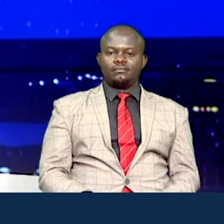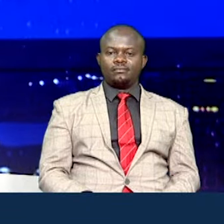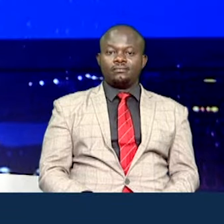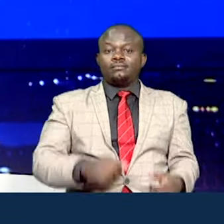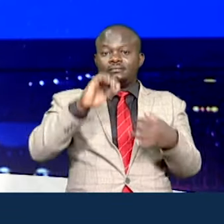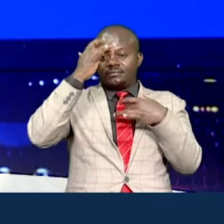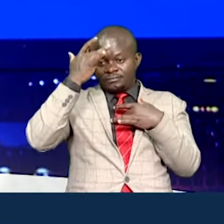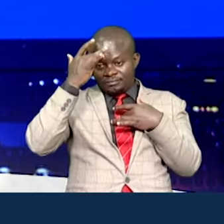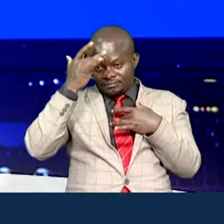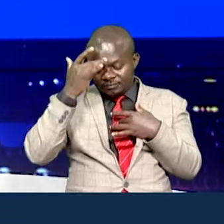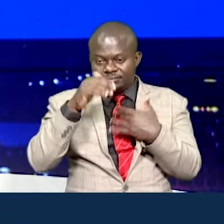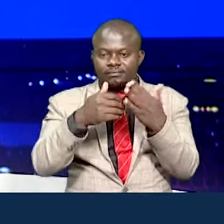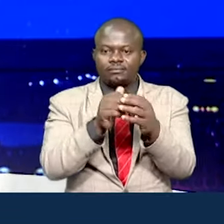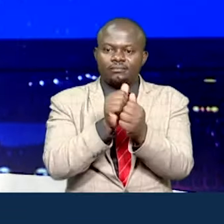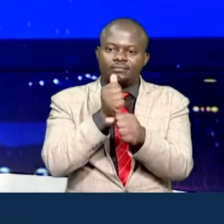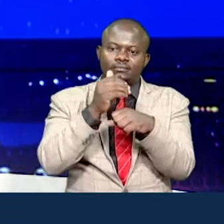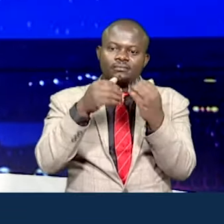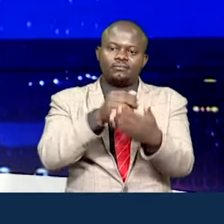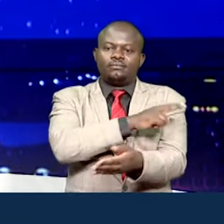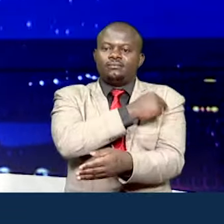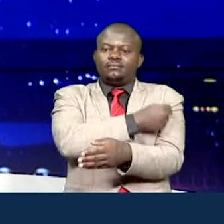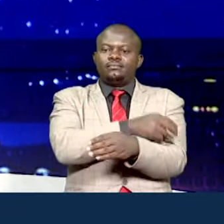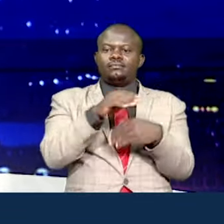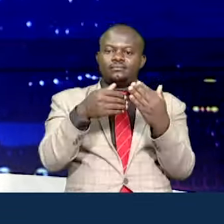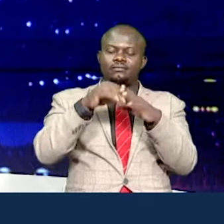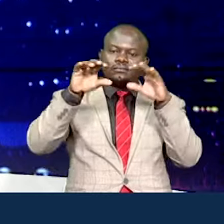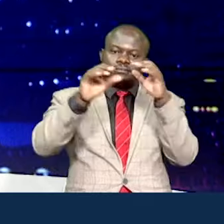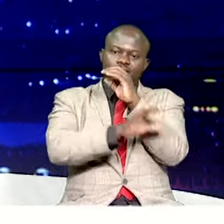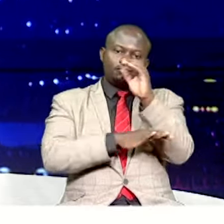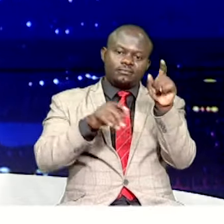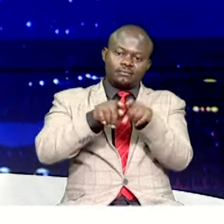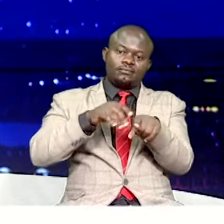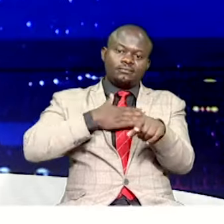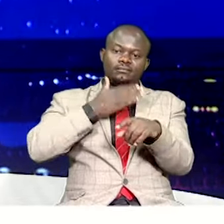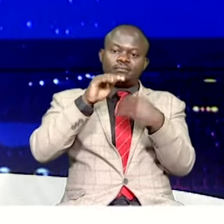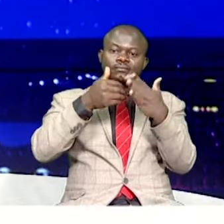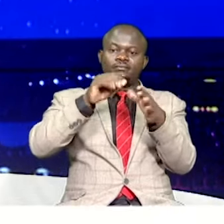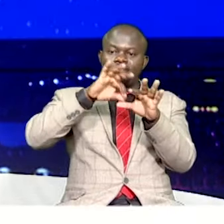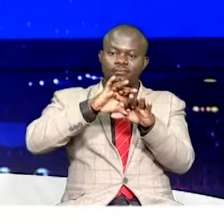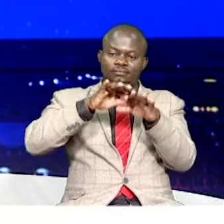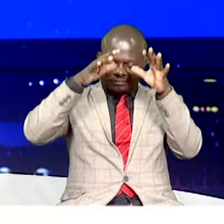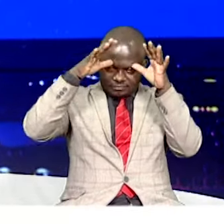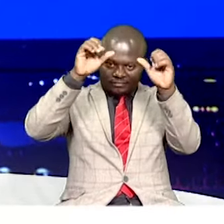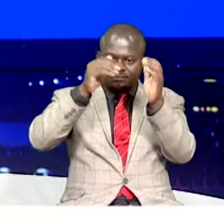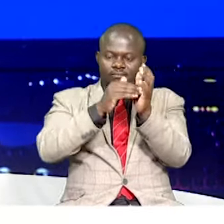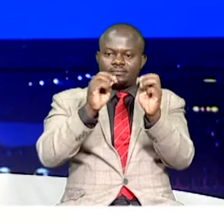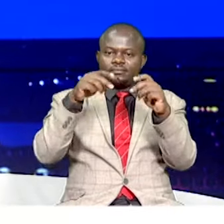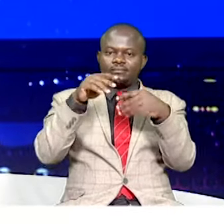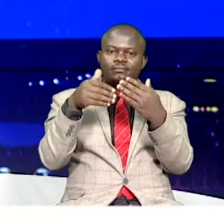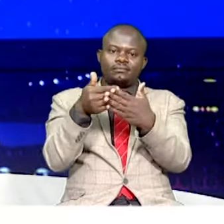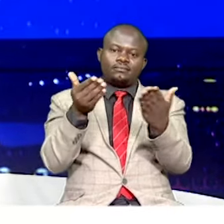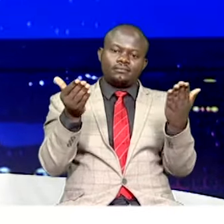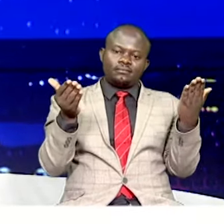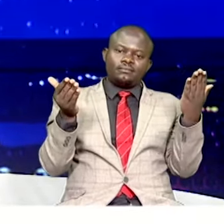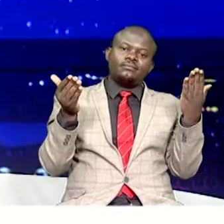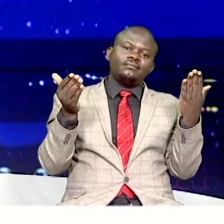abarwayi abarwaza ndetse n'abandi bakozi bo kwa muganga hirya no hino mu gihugu nabo bishimiye ko batoye umukuru w'igihugu ndetse n'abadepite bidasabye ko